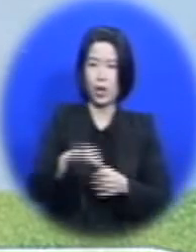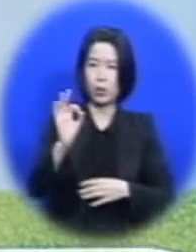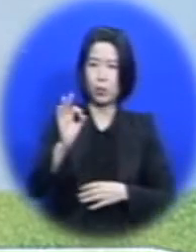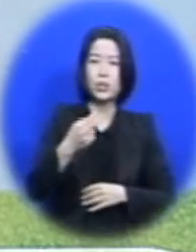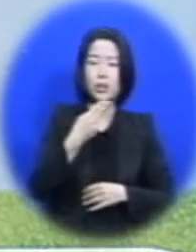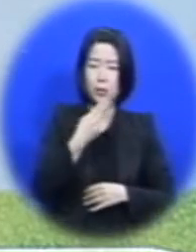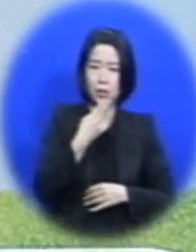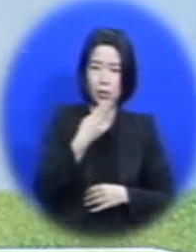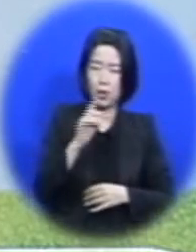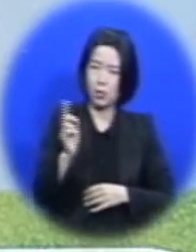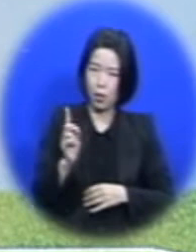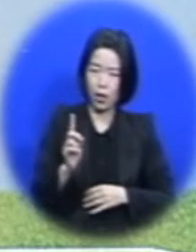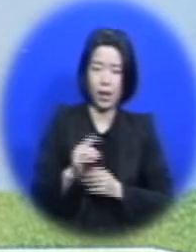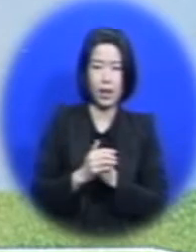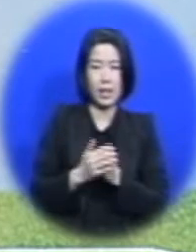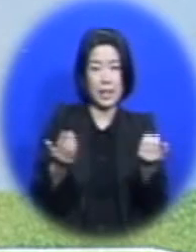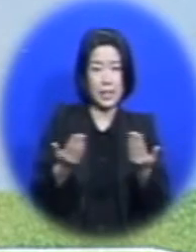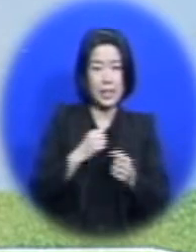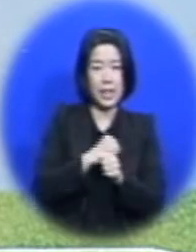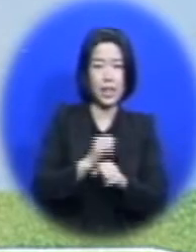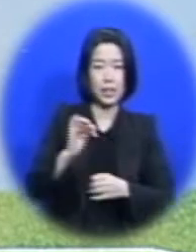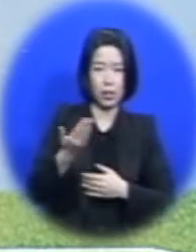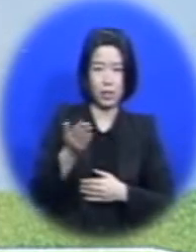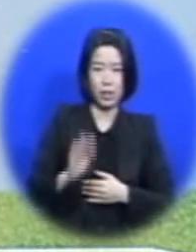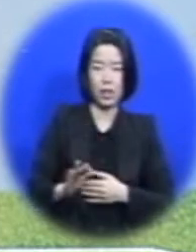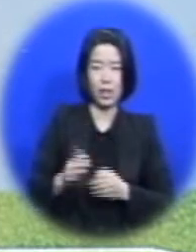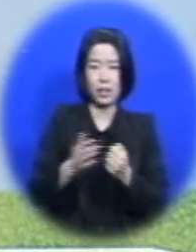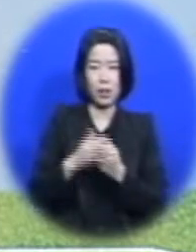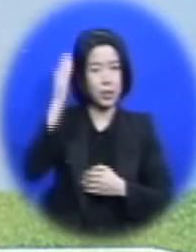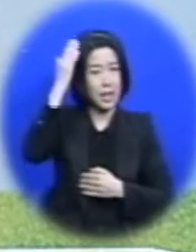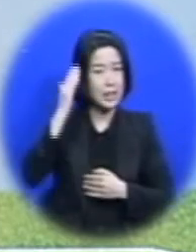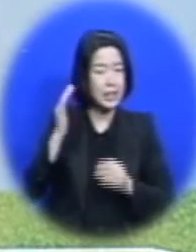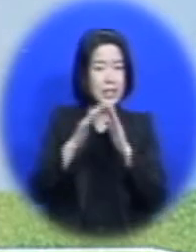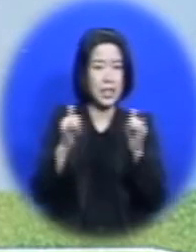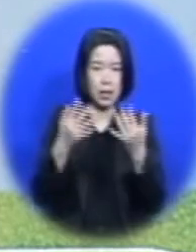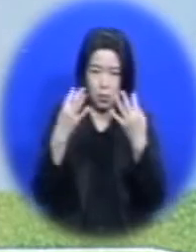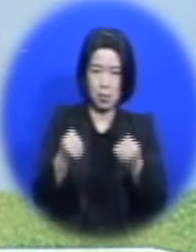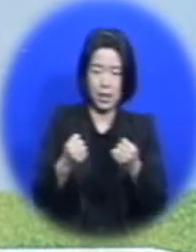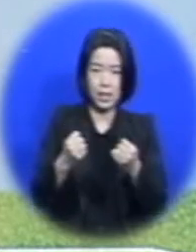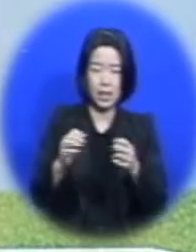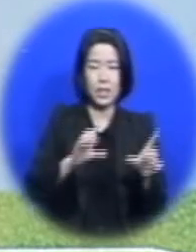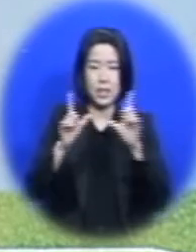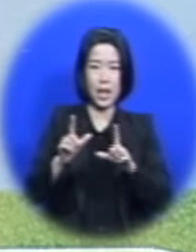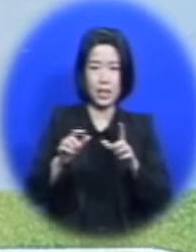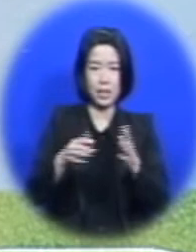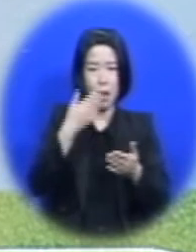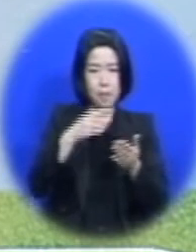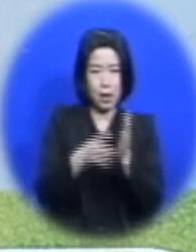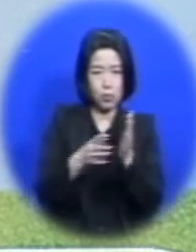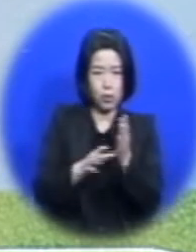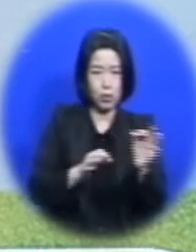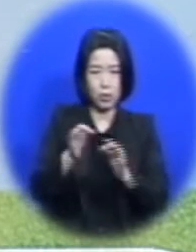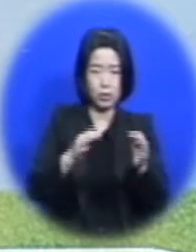없어서 뭔가 뭐 이런 해야되는데 그래서 흑인들이 주로 많이 사는 동네에서 식료품점 을 했습니다